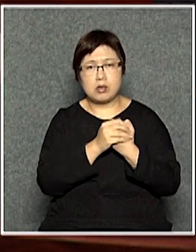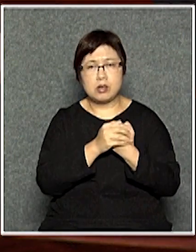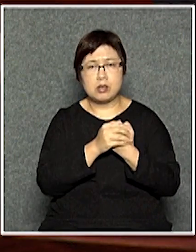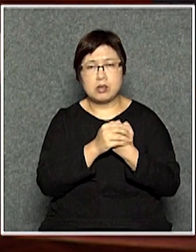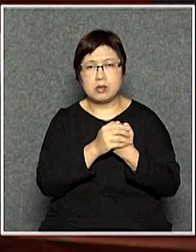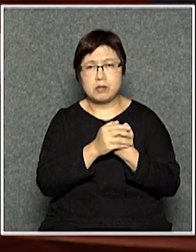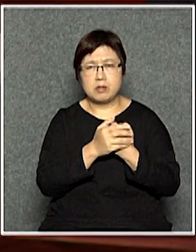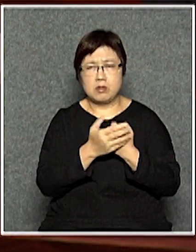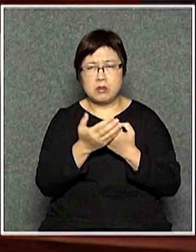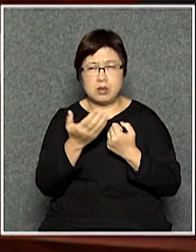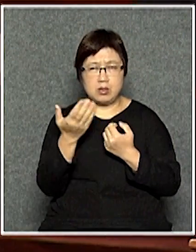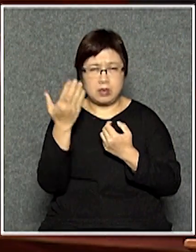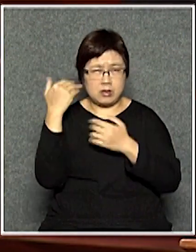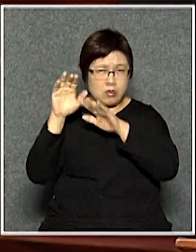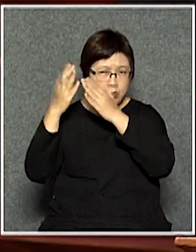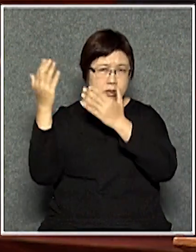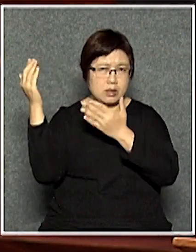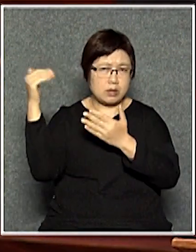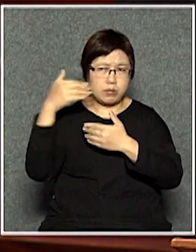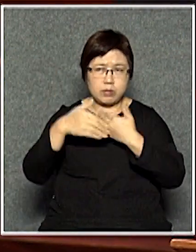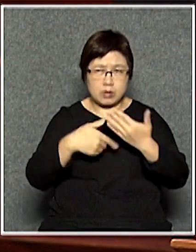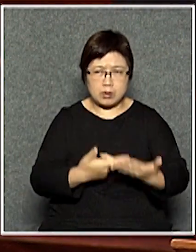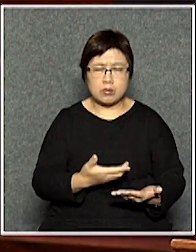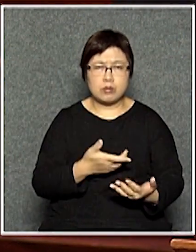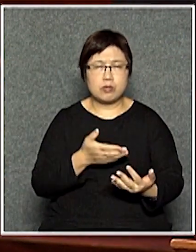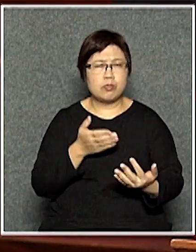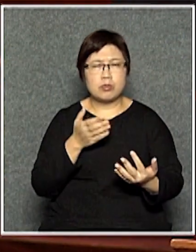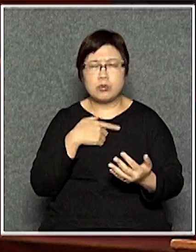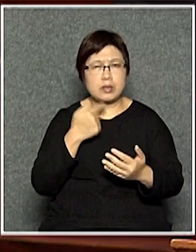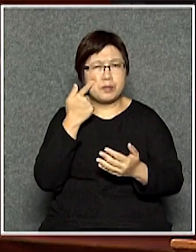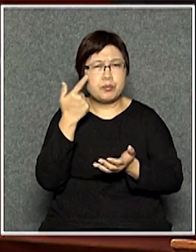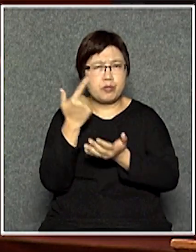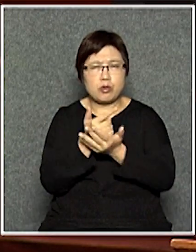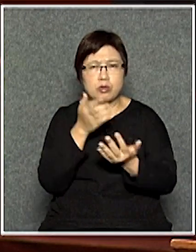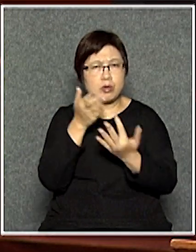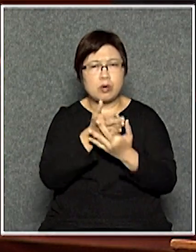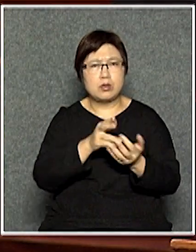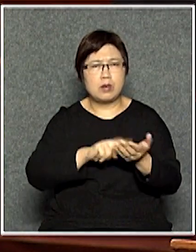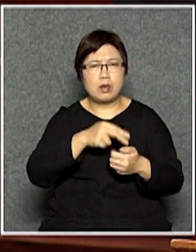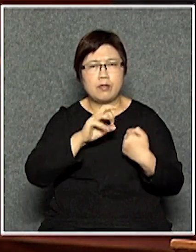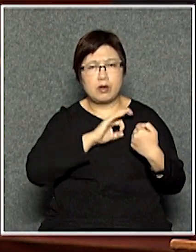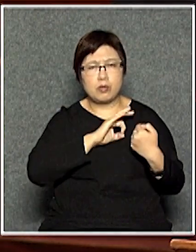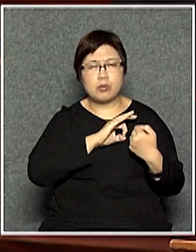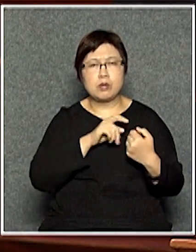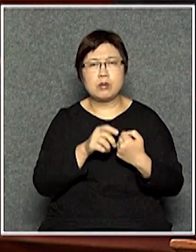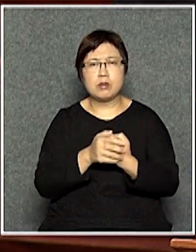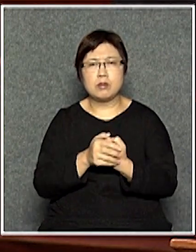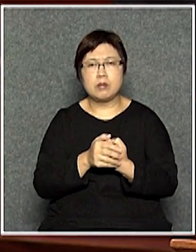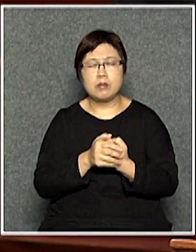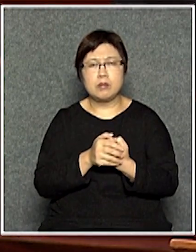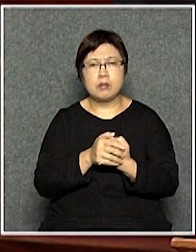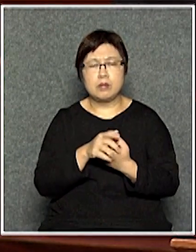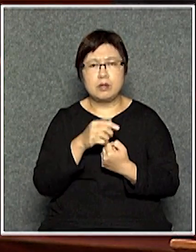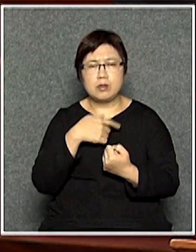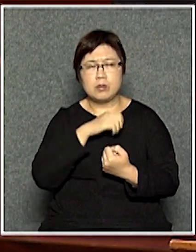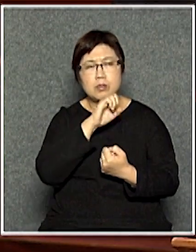以來最嚴重的干預立法會事件。我想提醒一下林